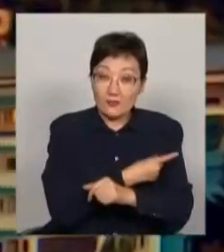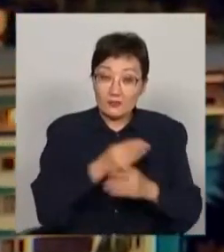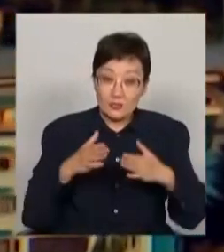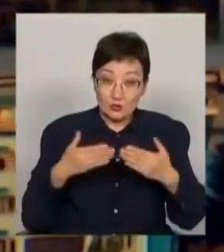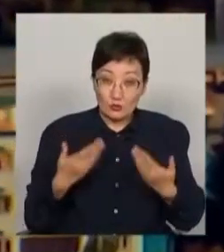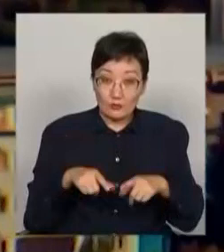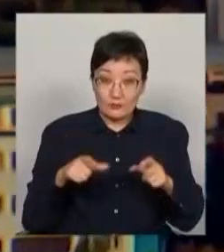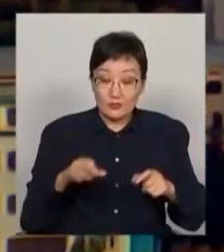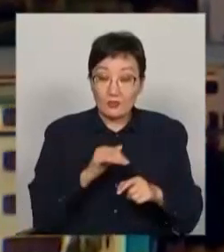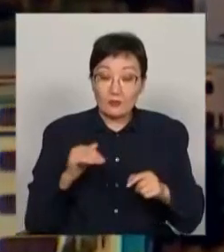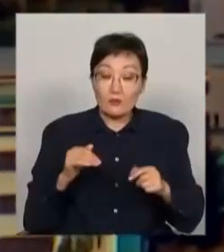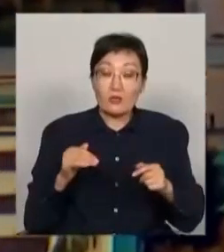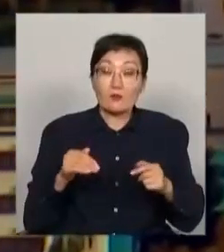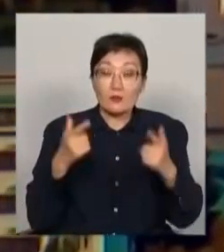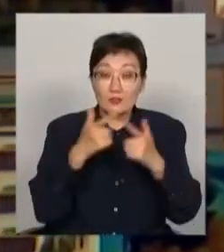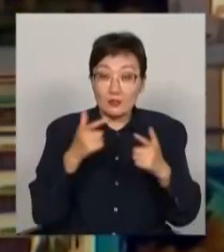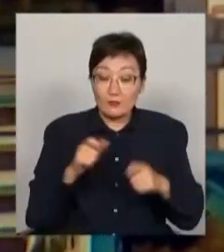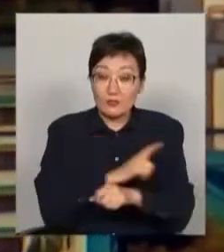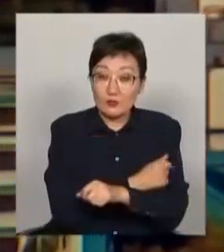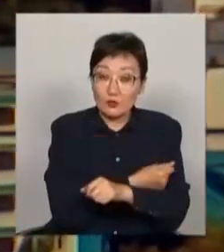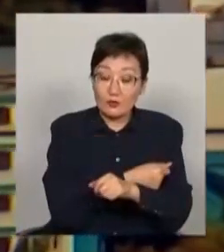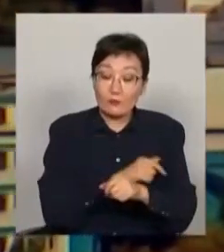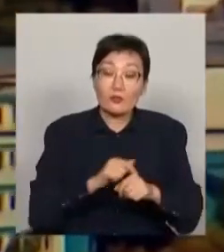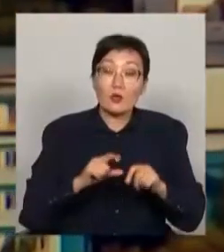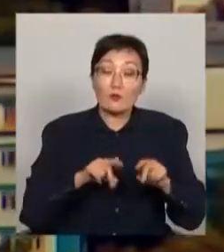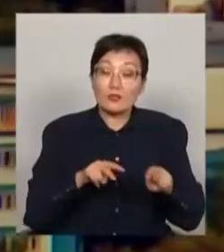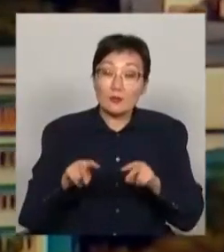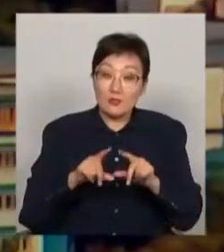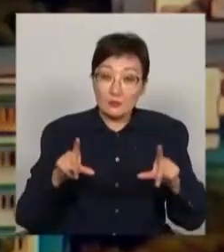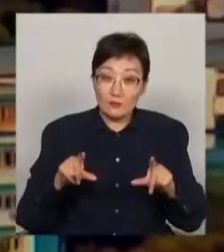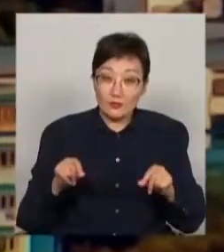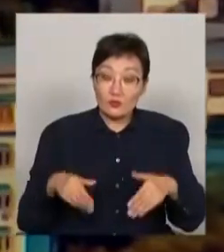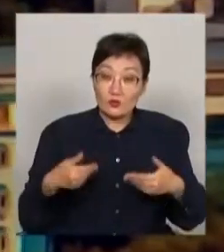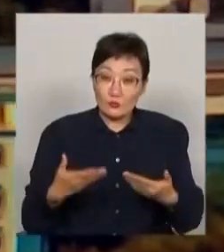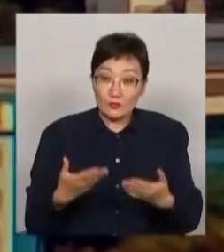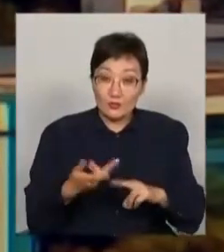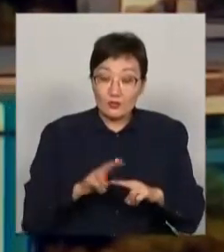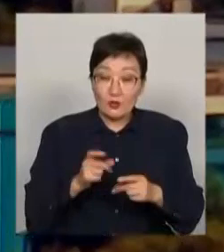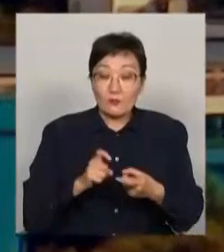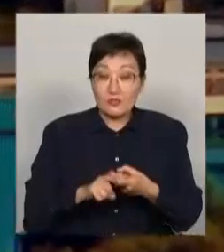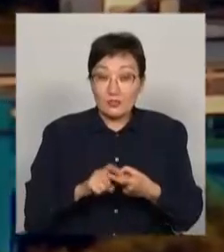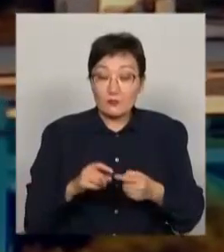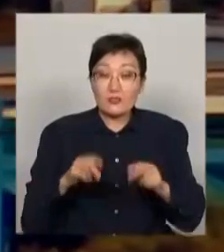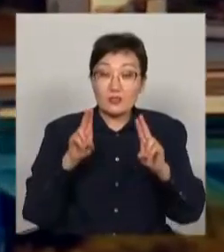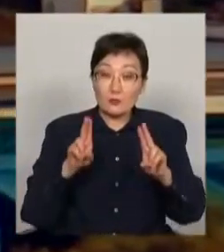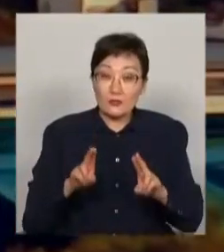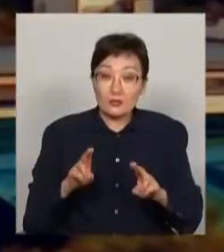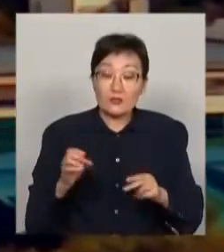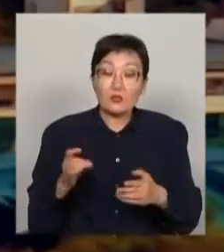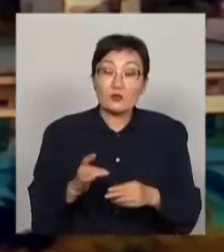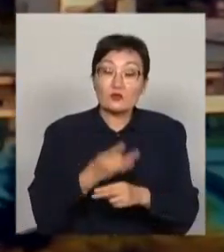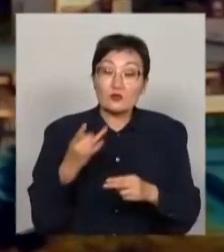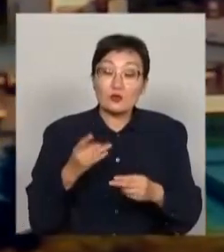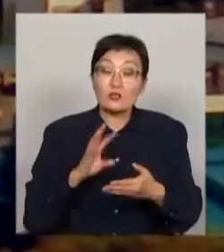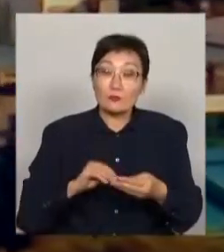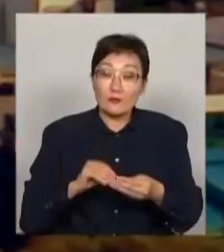салғызбаған. Ресми директор қаладағы санитарлық-эпидемиологиялық бақылау департаменті ұсынды. Осыған байланысты талаптармен тағы бір мәрте танысу